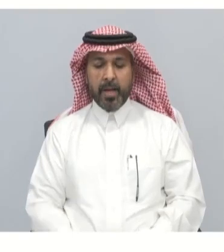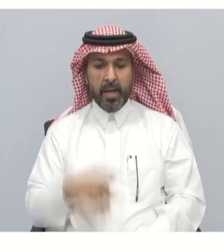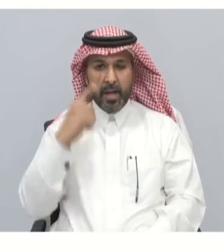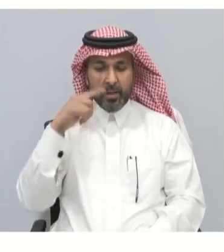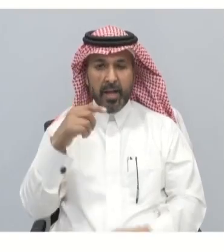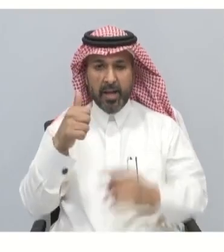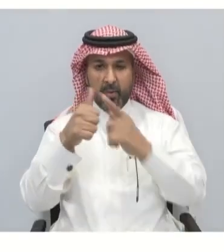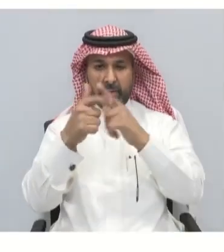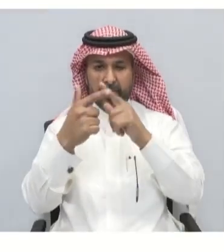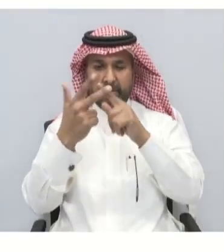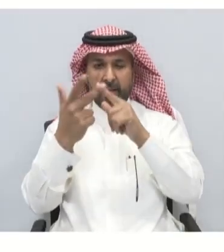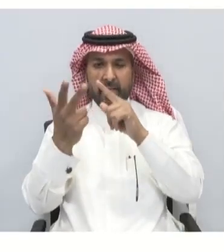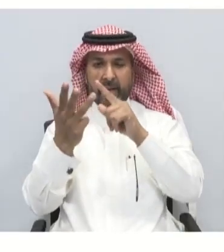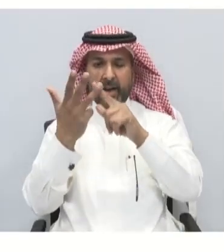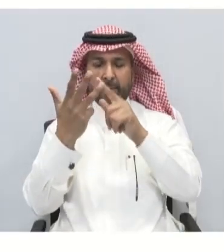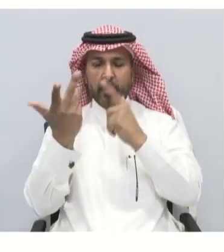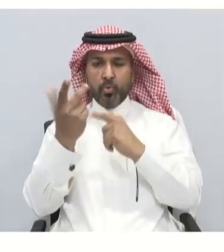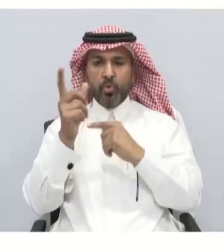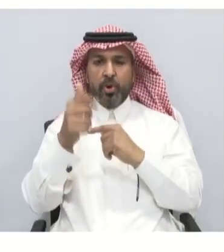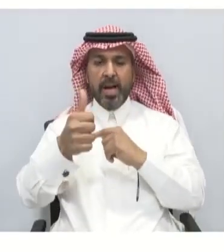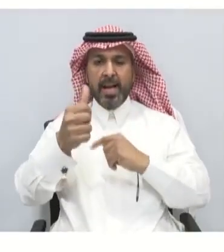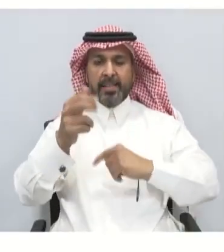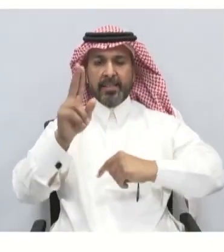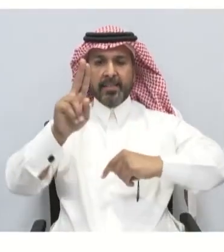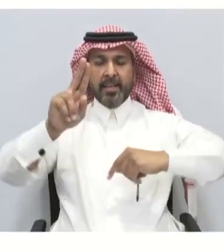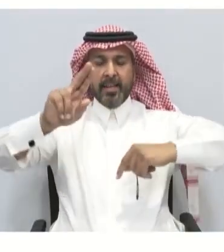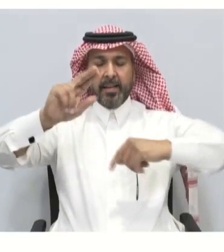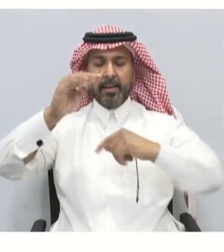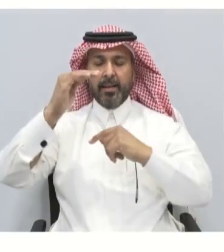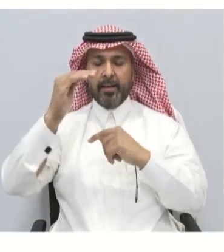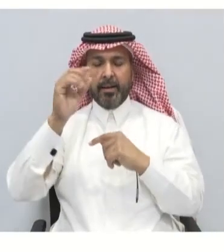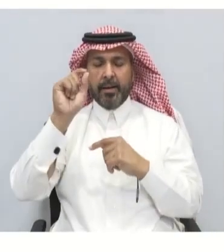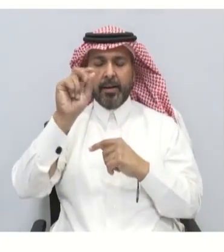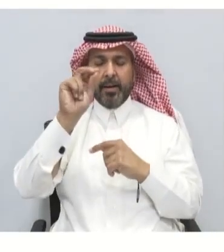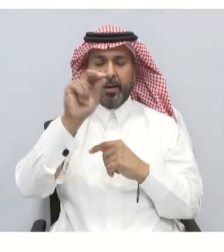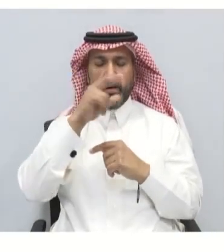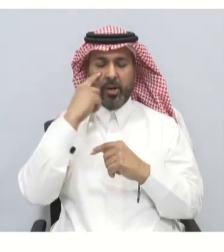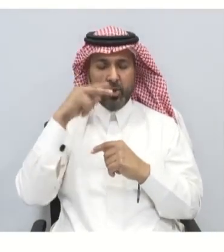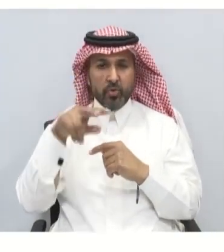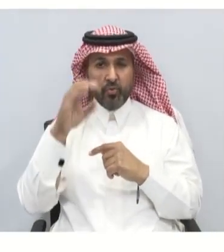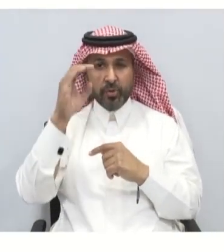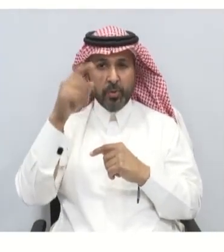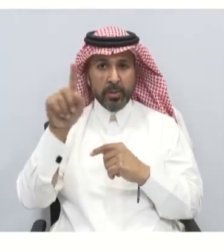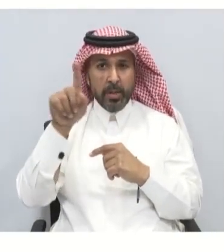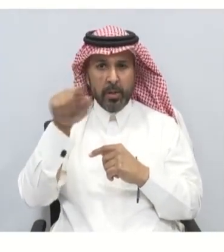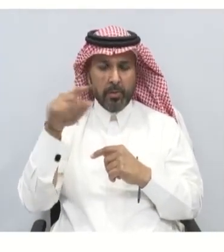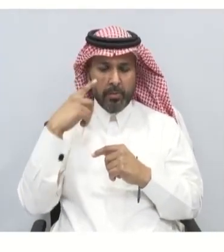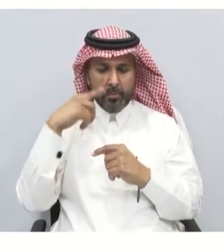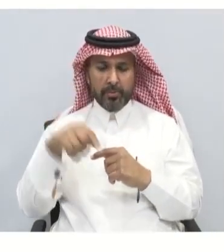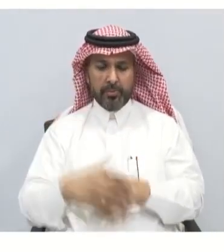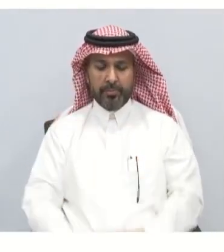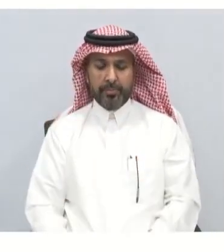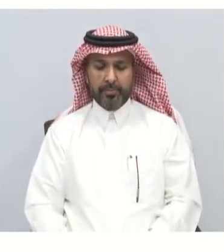هذه النموذج هذا هو النموذج الذي لدينا تقسيم المسافه يساوي